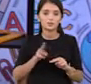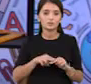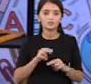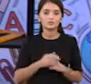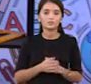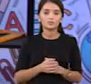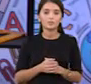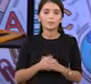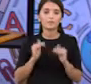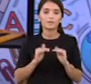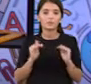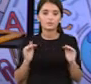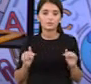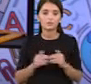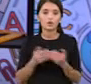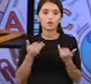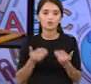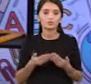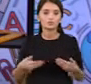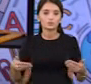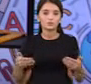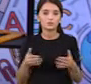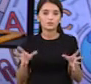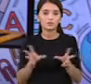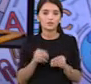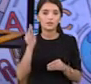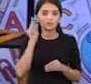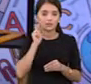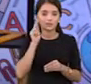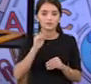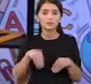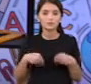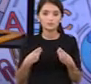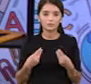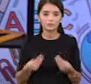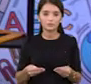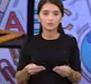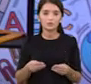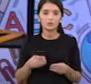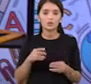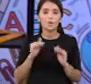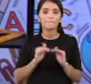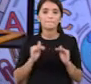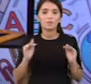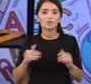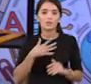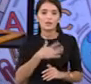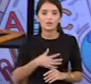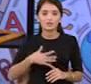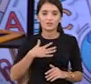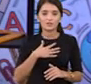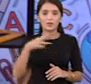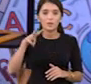uchun. Aziz bolajonlar, bugun sizlar bilan biz darsligimizda berilgan bolajon